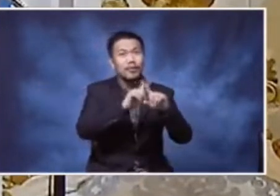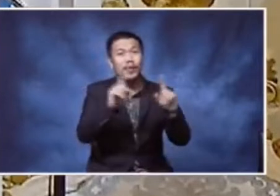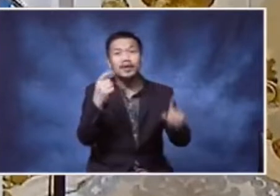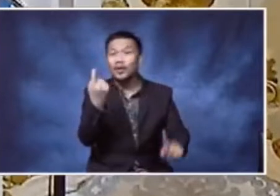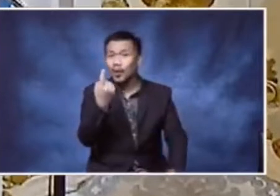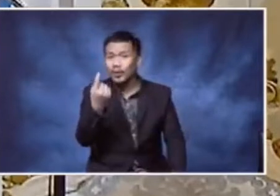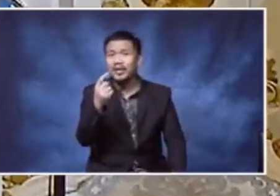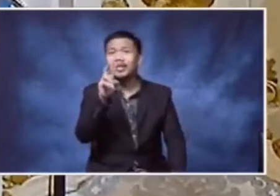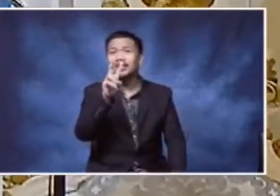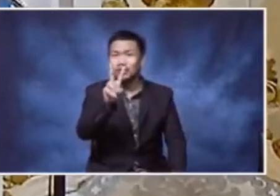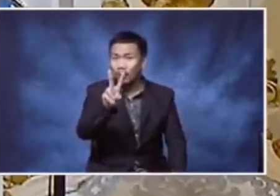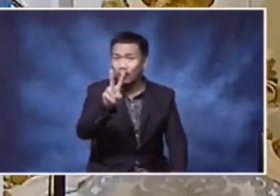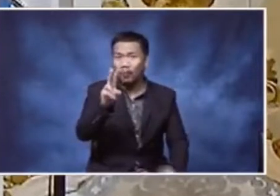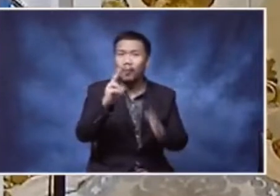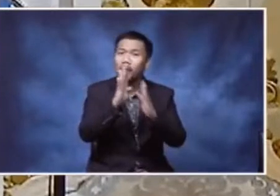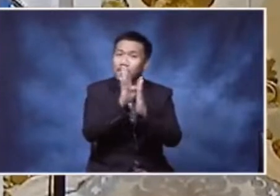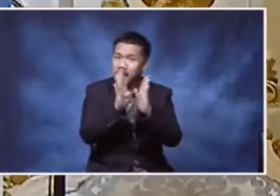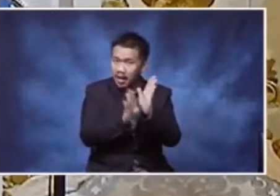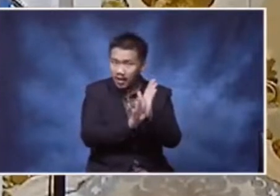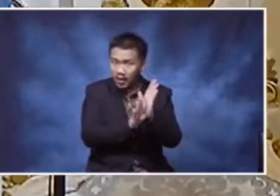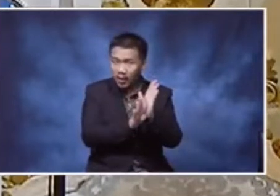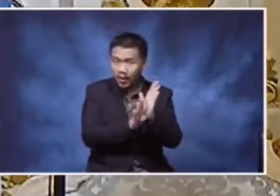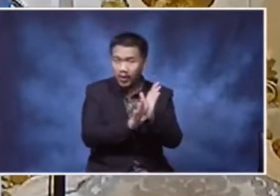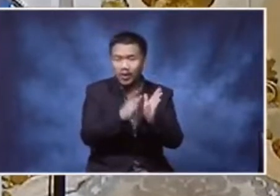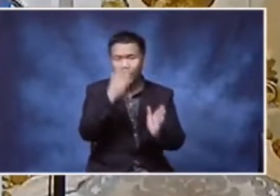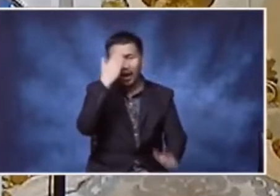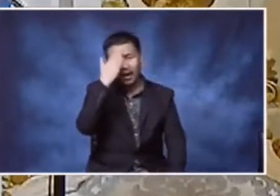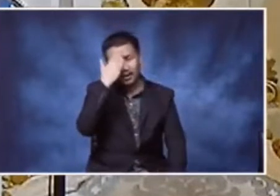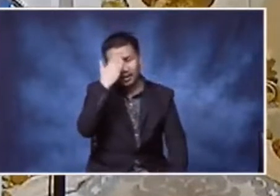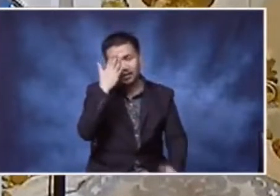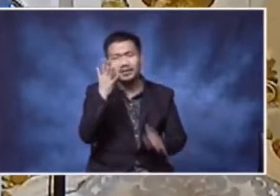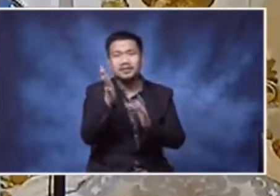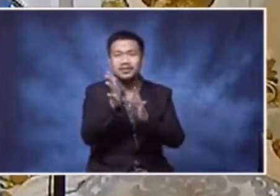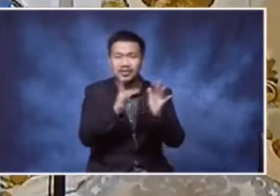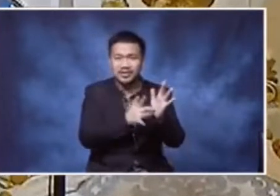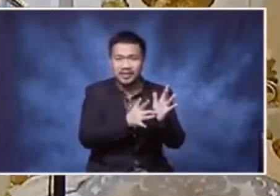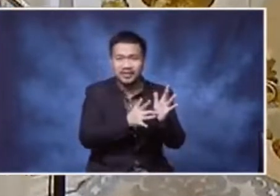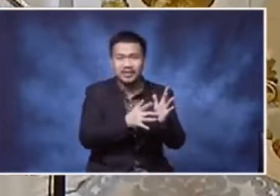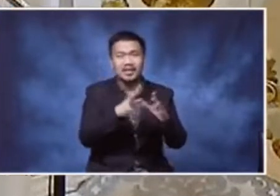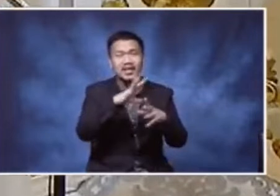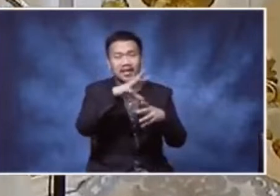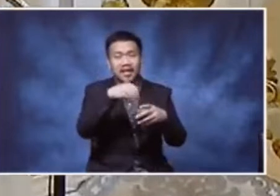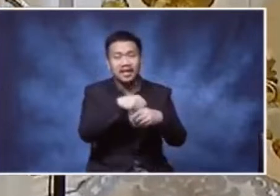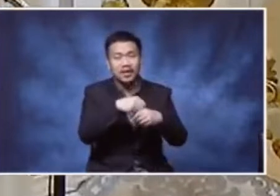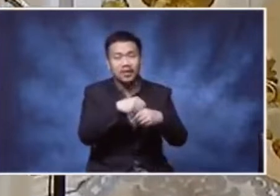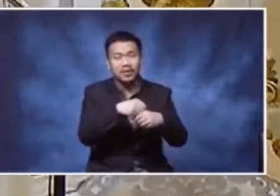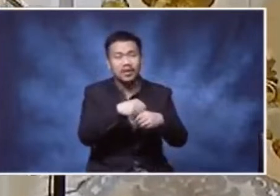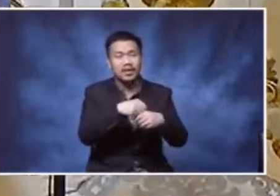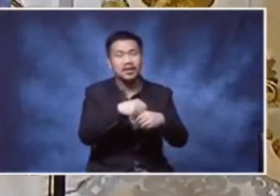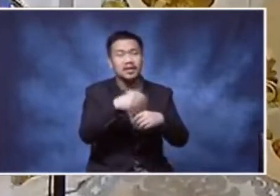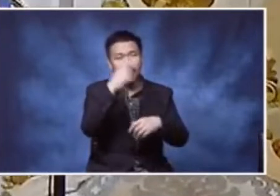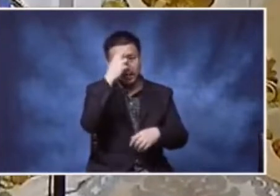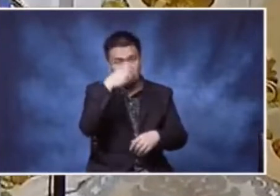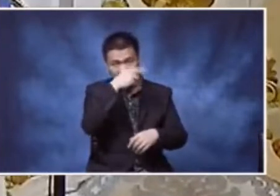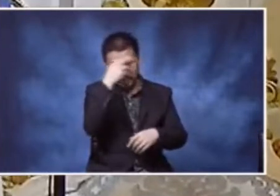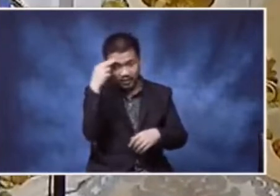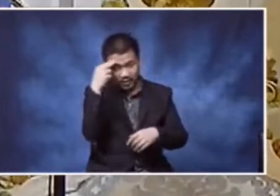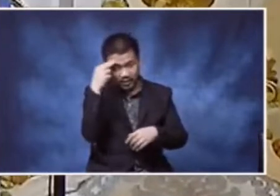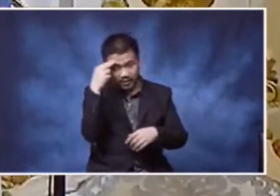mga born again, ang mga Orthodox. Ibig sabihin, 5 bilyon pa ang kailangan